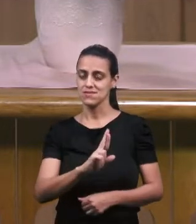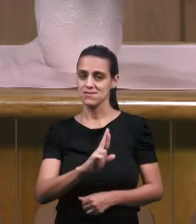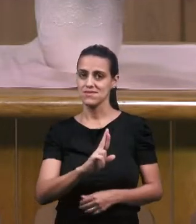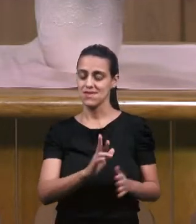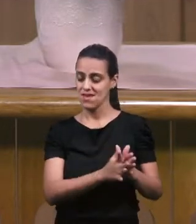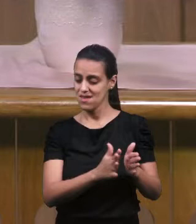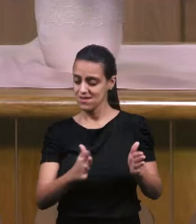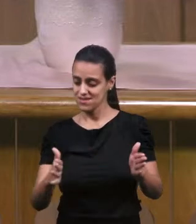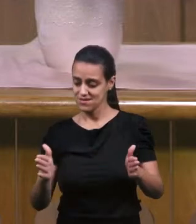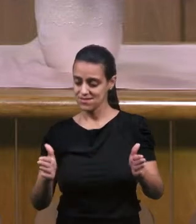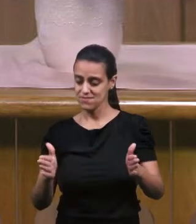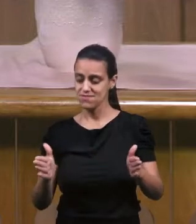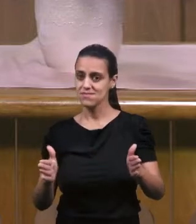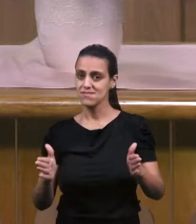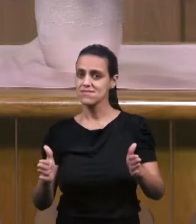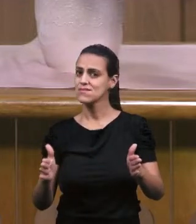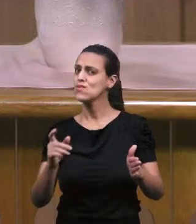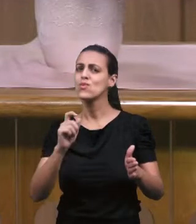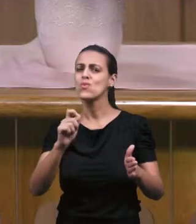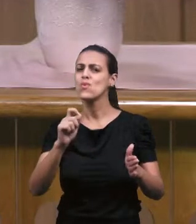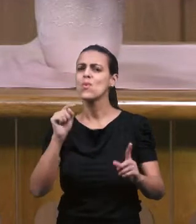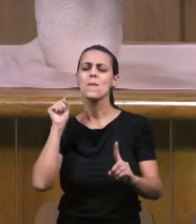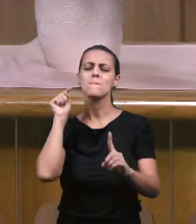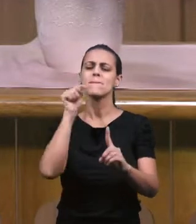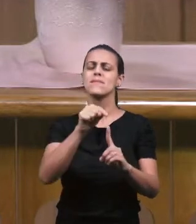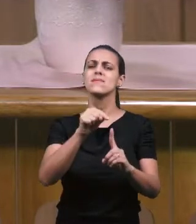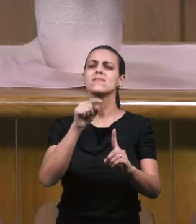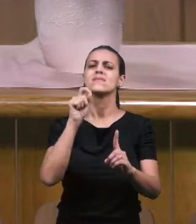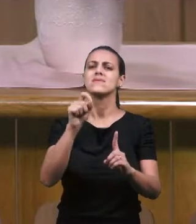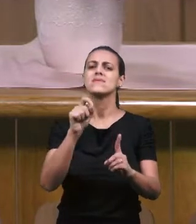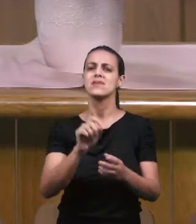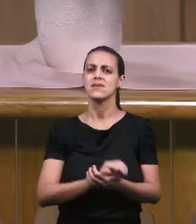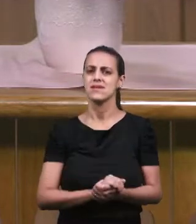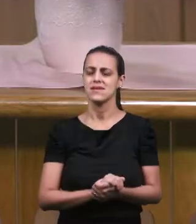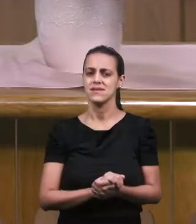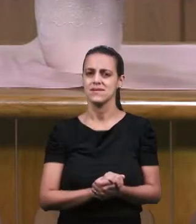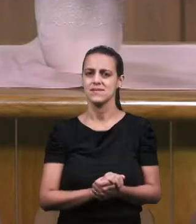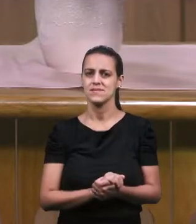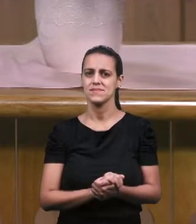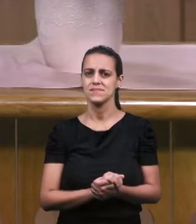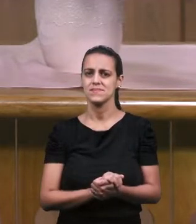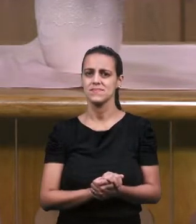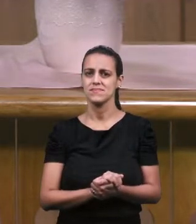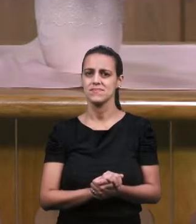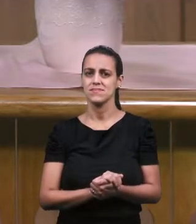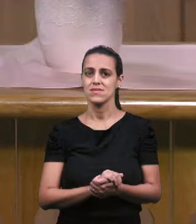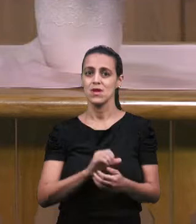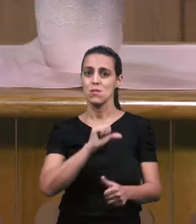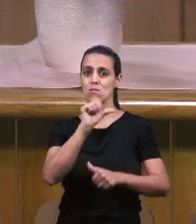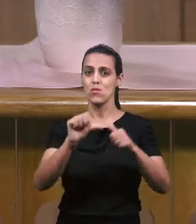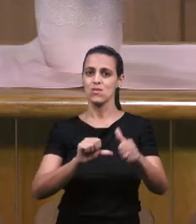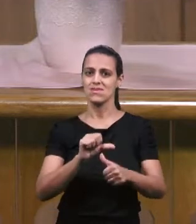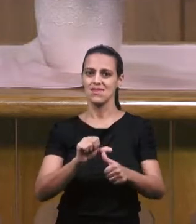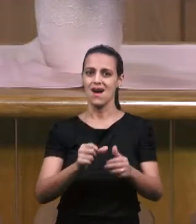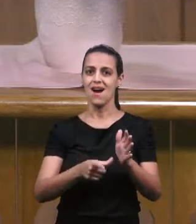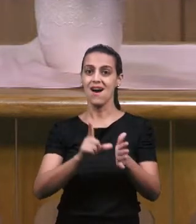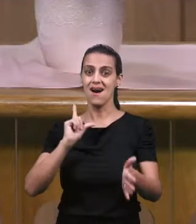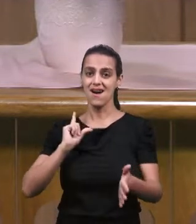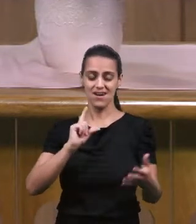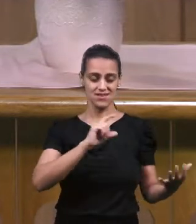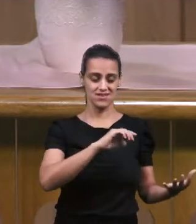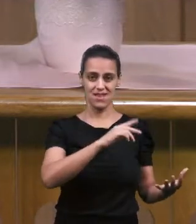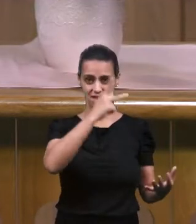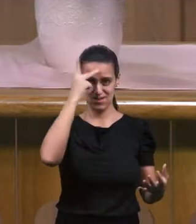été en vérité ce qui a changé par rapport à cette époque-là, c'était d'enlever le monde de cette époque du